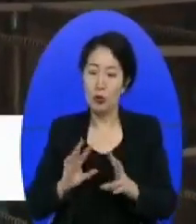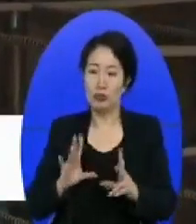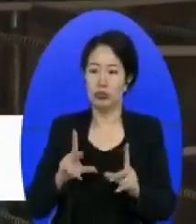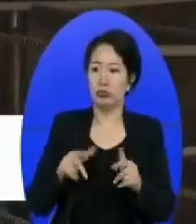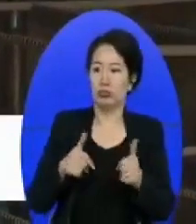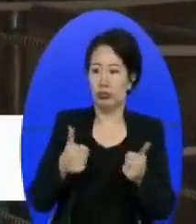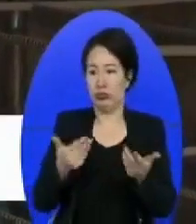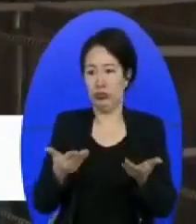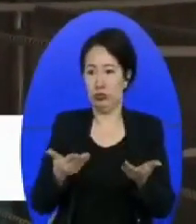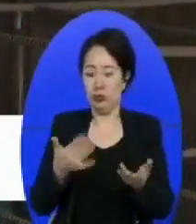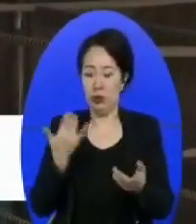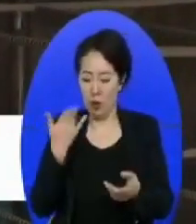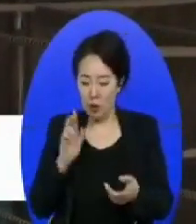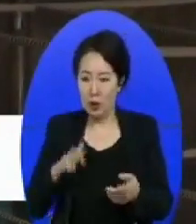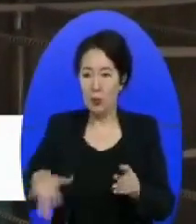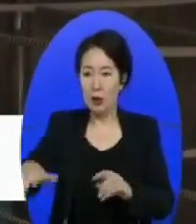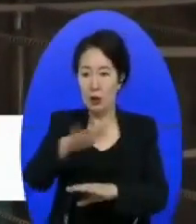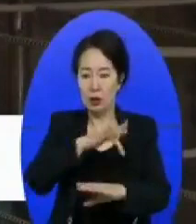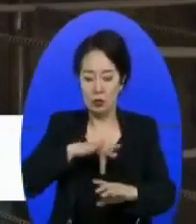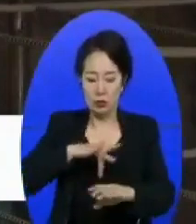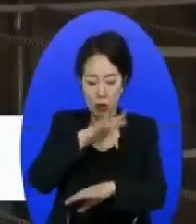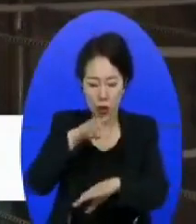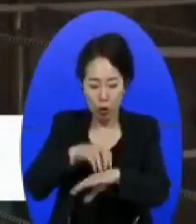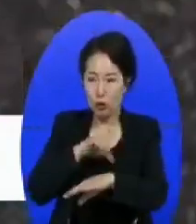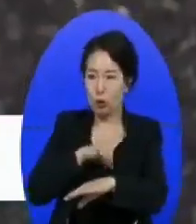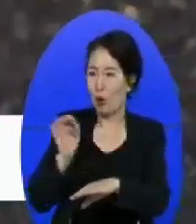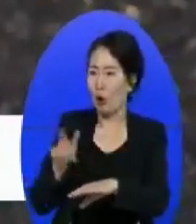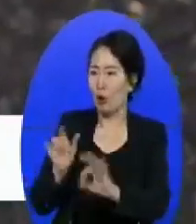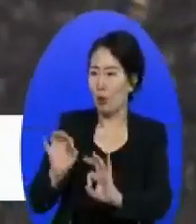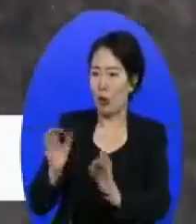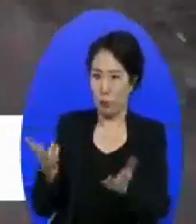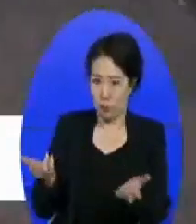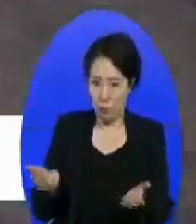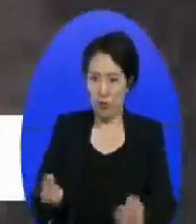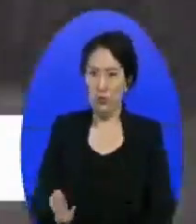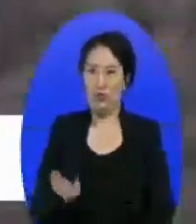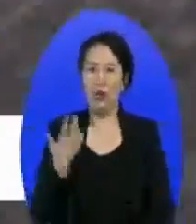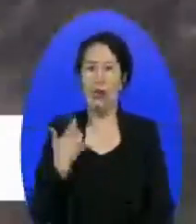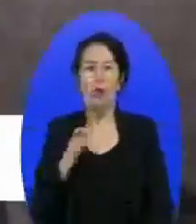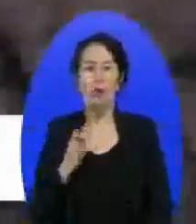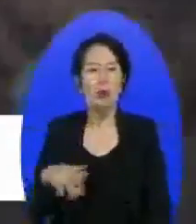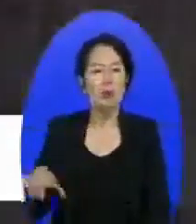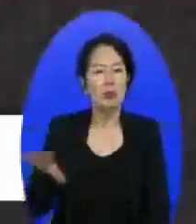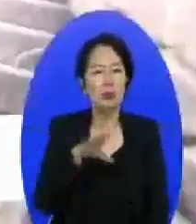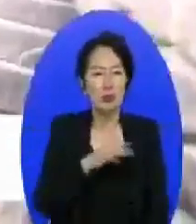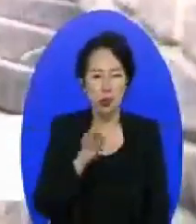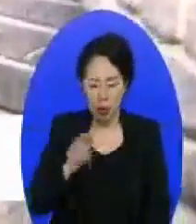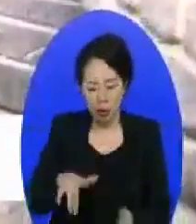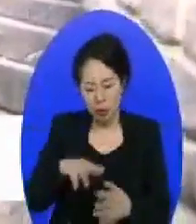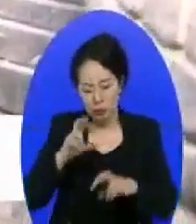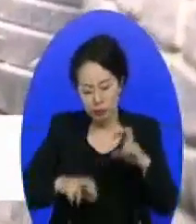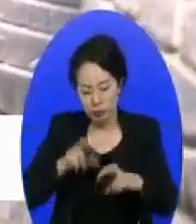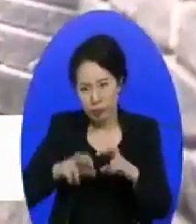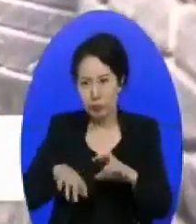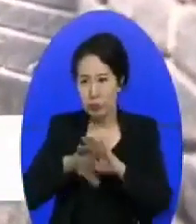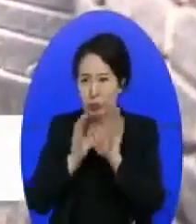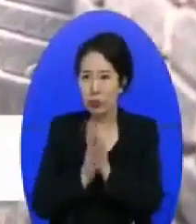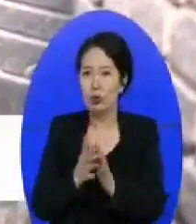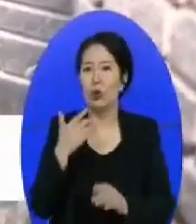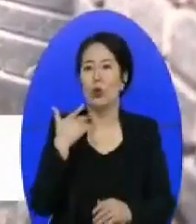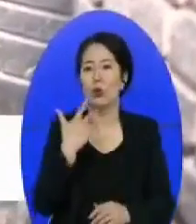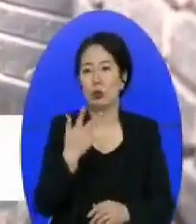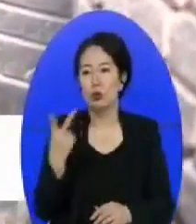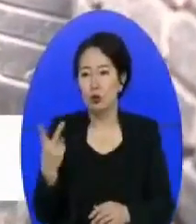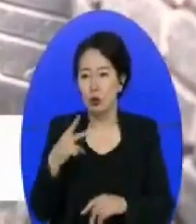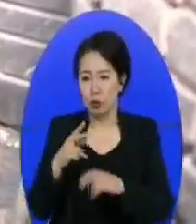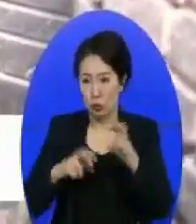ирнэ. Улаанбаатар хот маань өөрөө хоггүй болоод ирнэ. Улаанбаатар хотын хэмжээнд хог хаягдтал дахин боловсруулах нийт 32 үйлдвэр бий. Тэдний 10